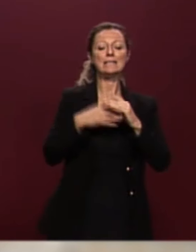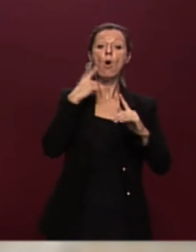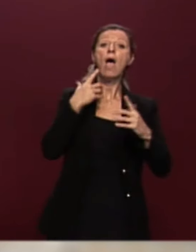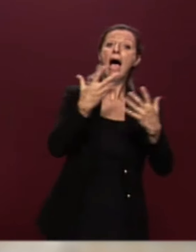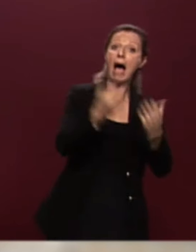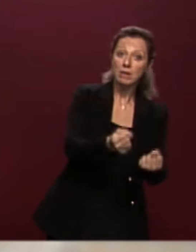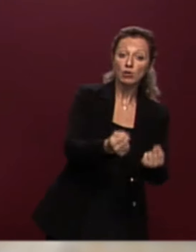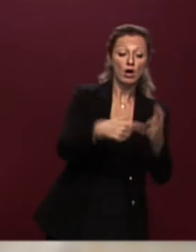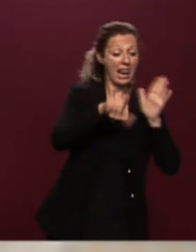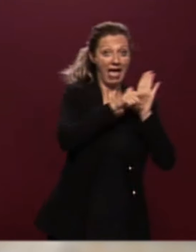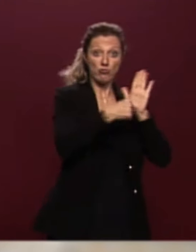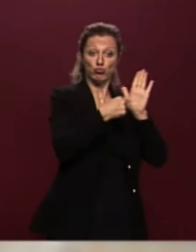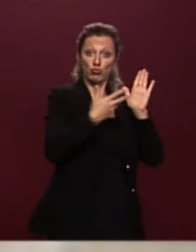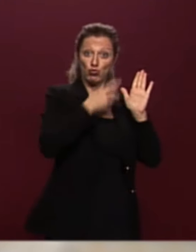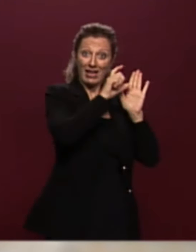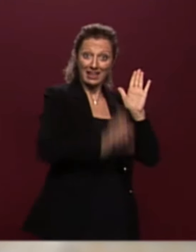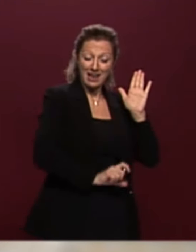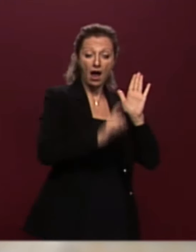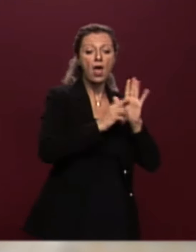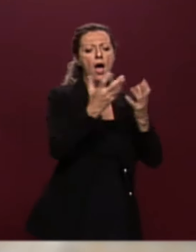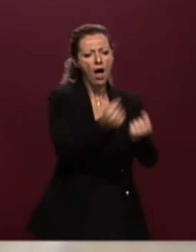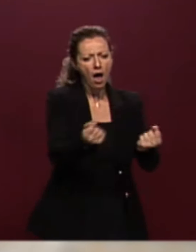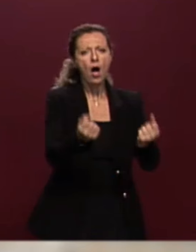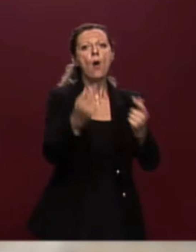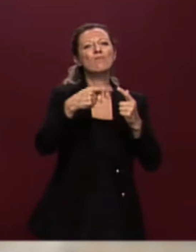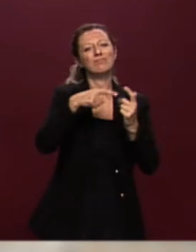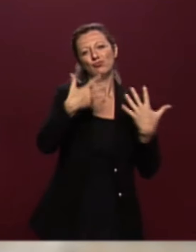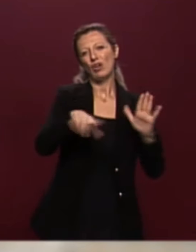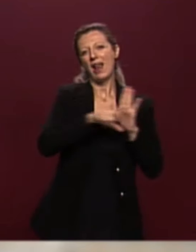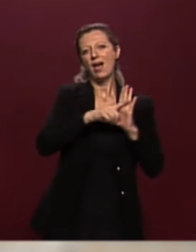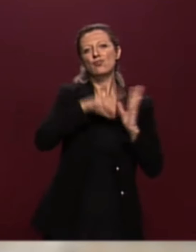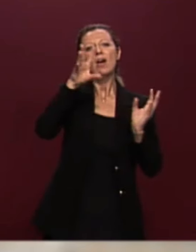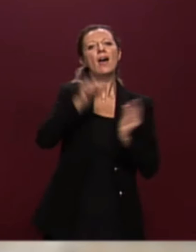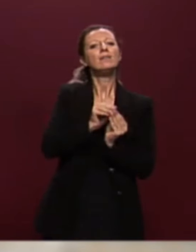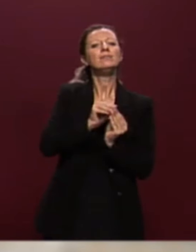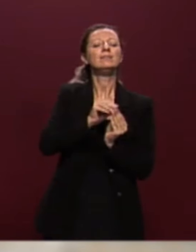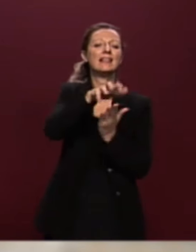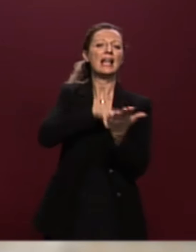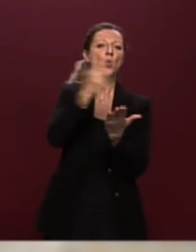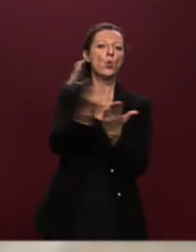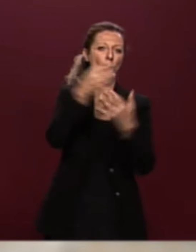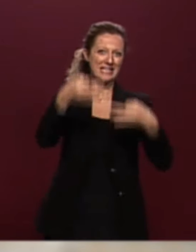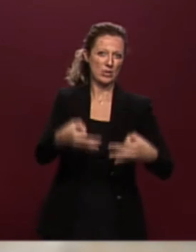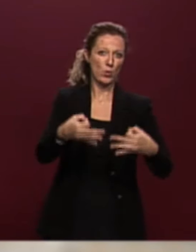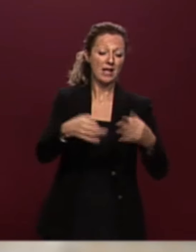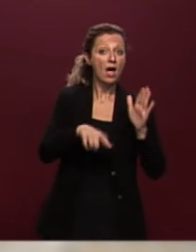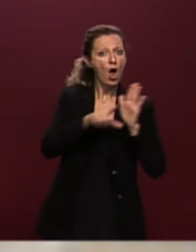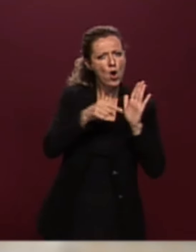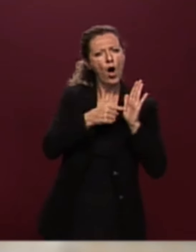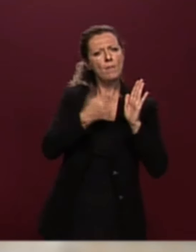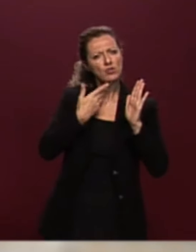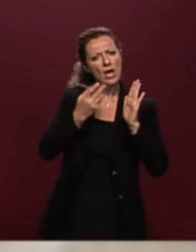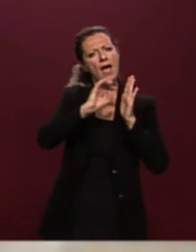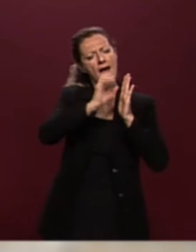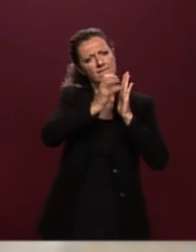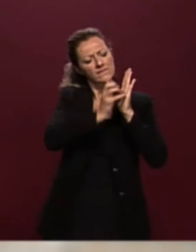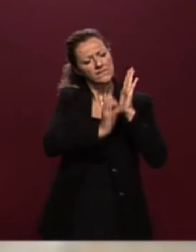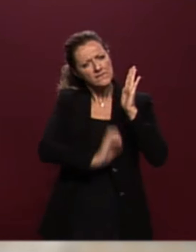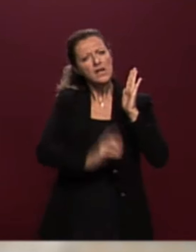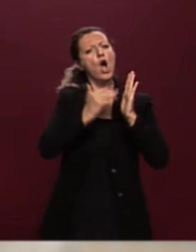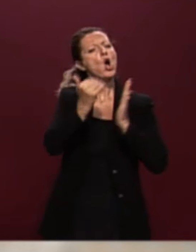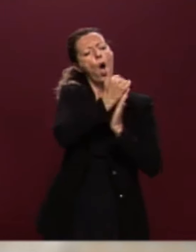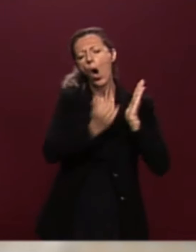della normativa italiana raccolta nel testo unico per la sicurezza, una normativa articolata, completa, che